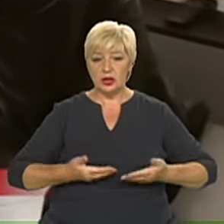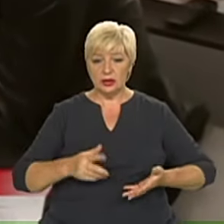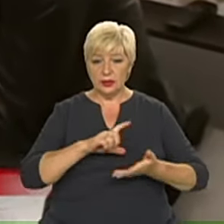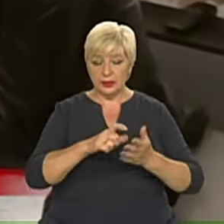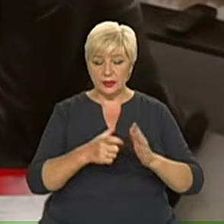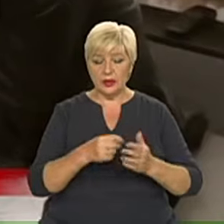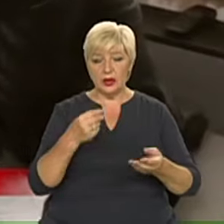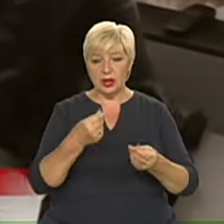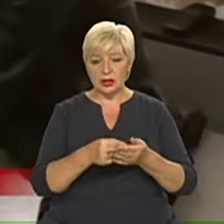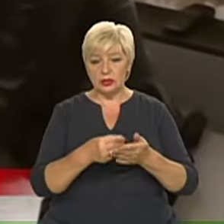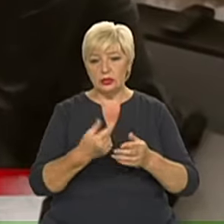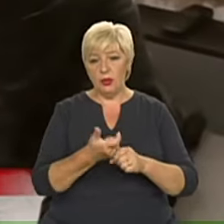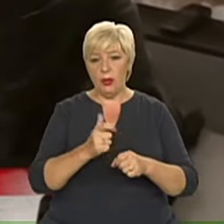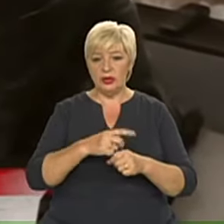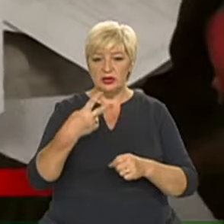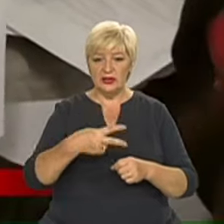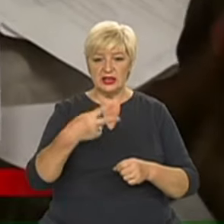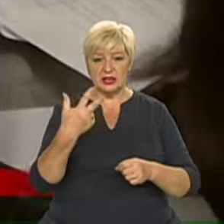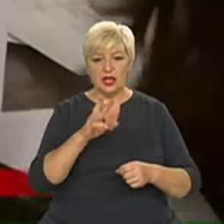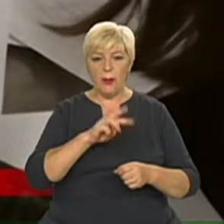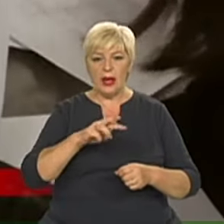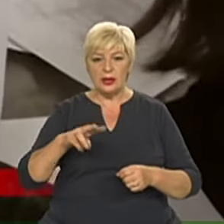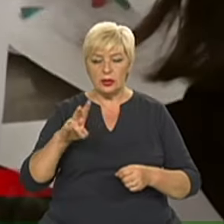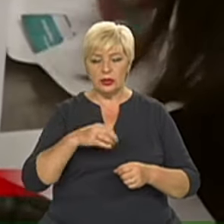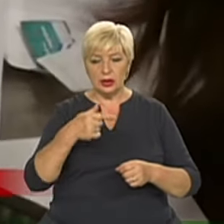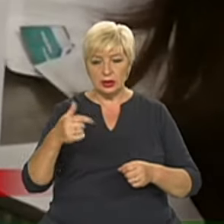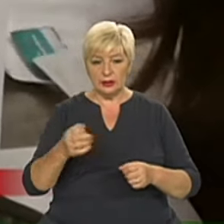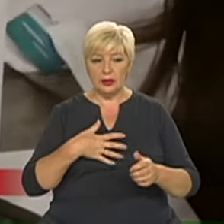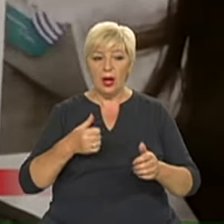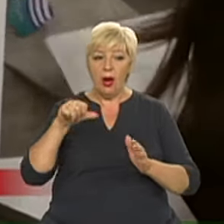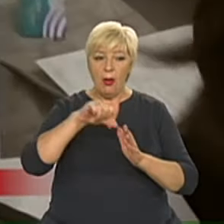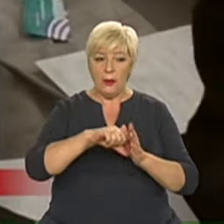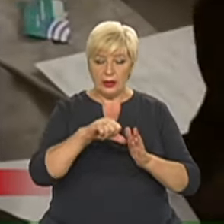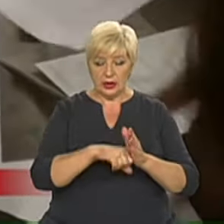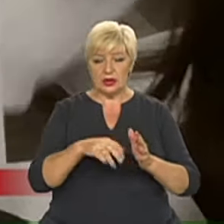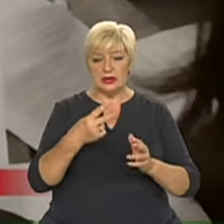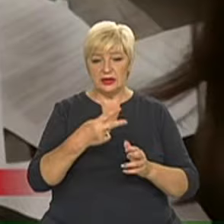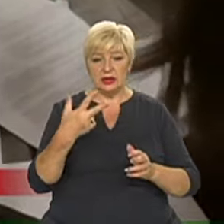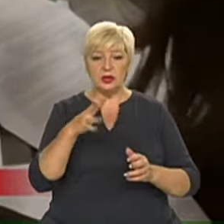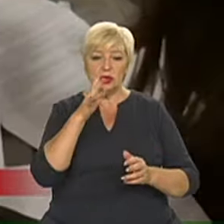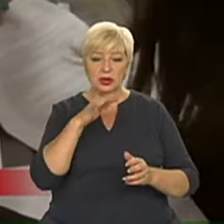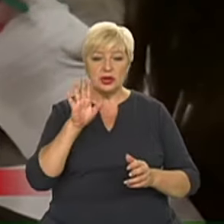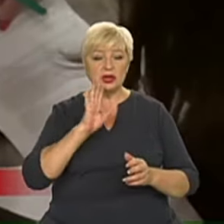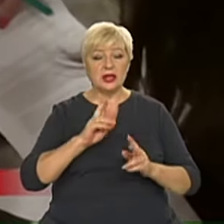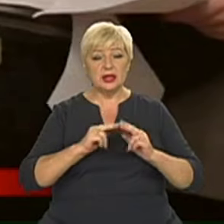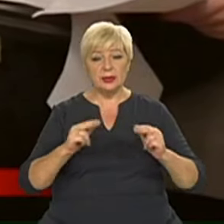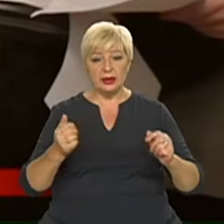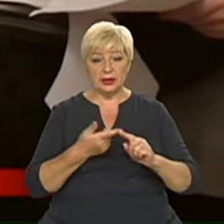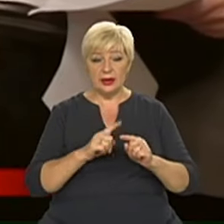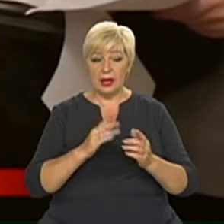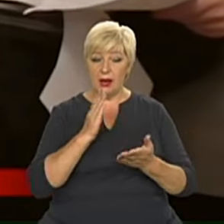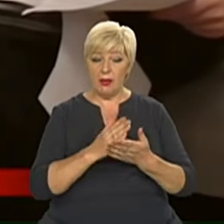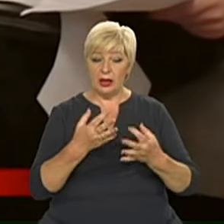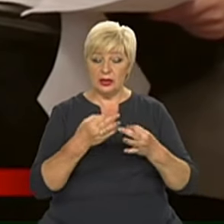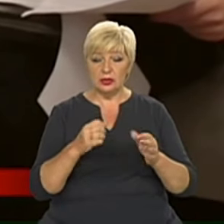на суму понад 23 мільйони гривень. Виявилось, до рейдерства причетна 32-річна дніпрянка, яка мала доступ до